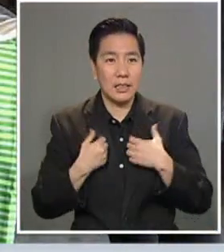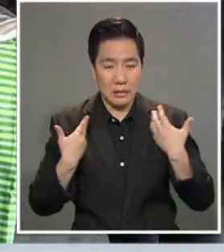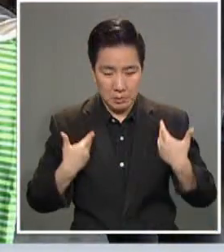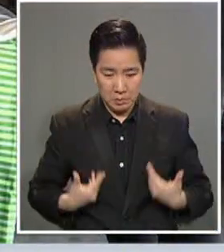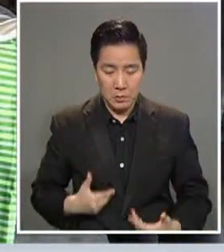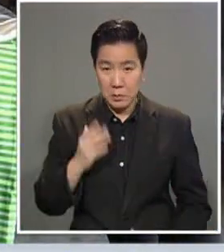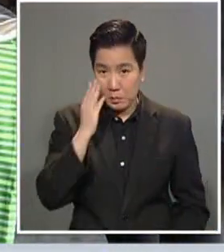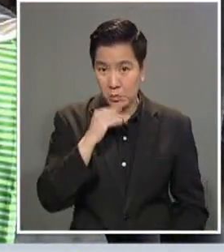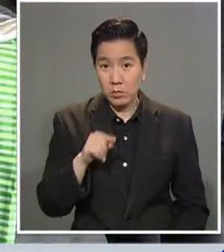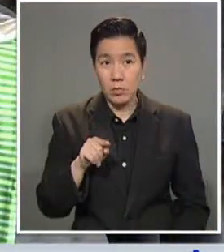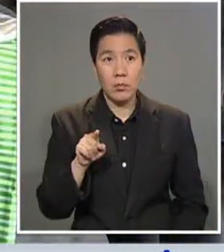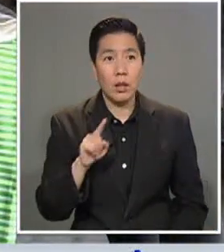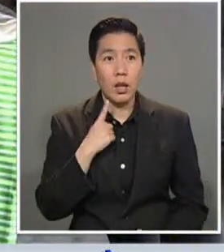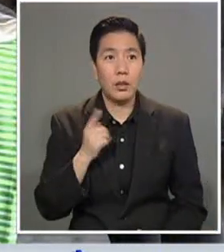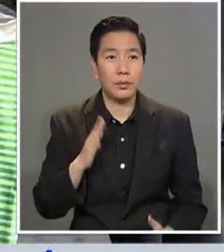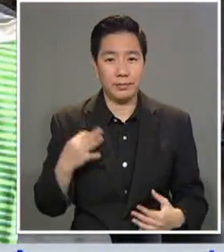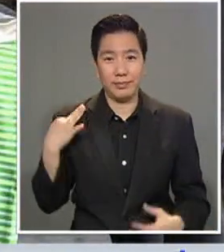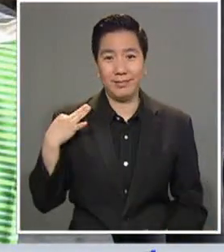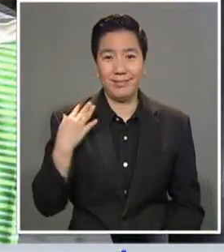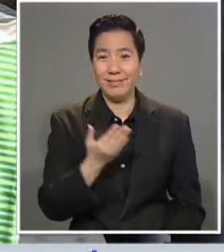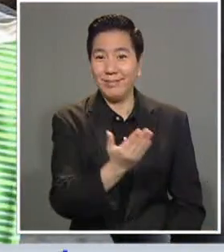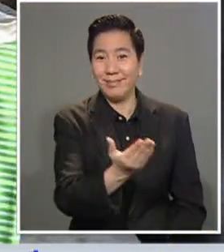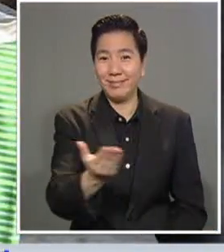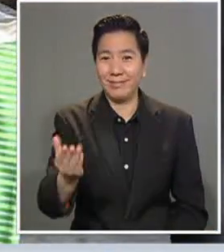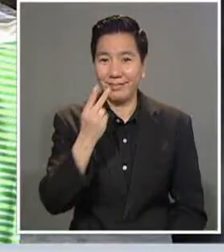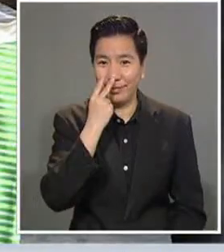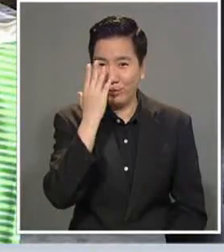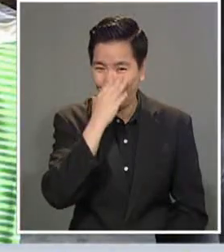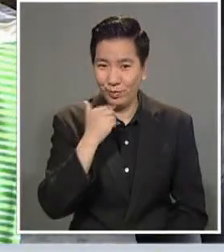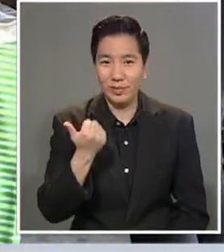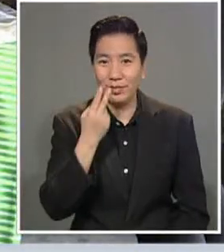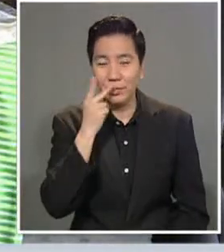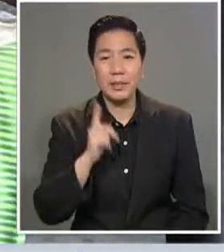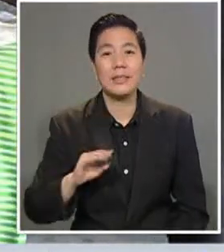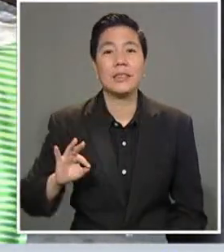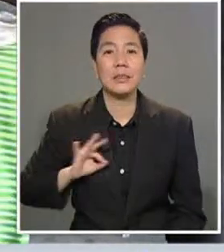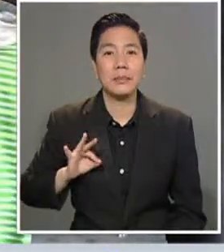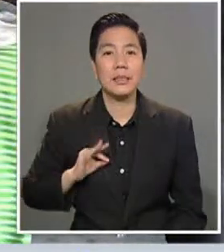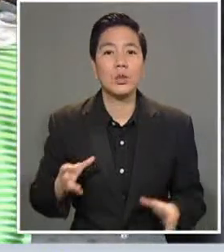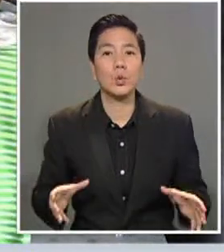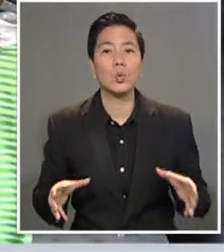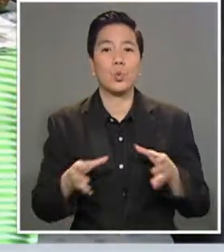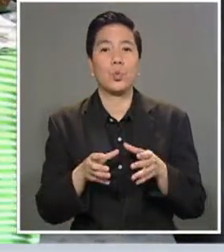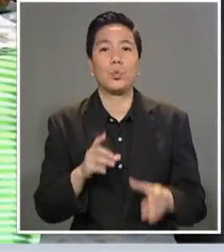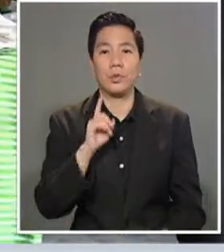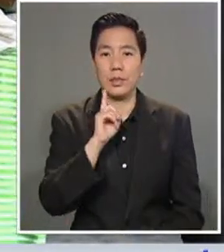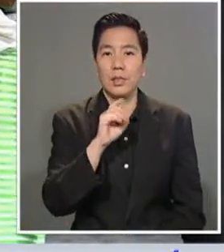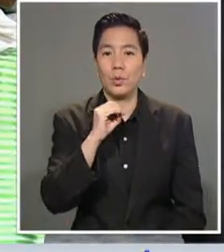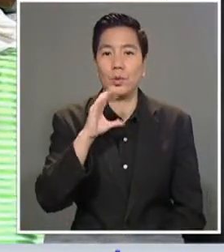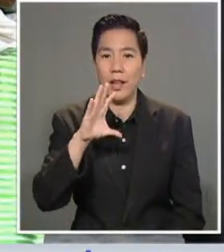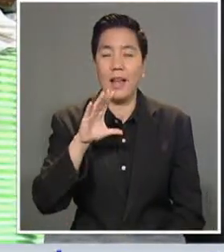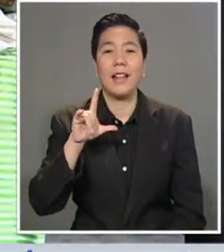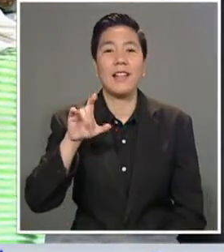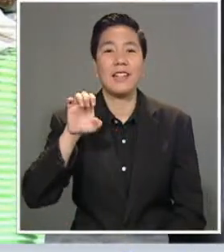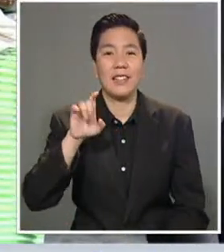นั้นเลยนะ ค่ะใช่ค่ะ ที่ยืนอยู่นั่นคือในแบบนางแบบ ใช่ค่ะ อยู่อันนี้เต็มเลย เป็นสมาชิกของกลุ่มร้อยนาฬีค่ะ สวัสดีนะฮะสวั